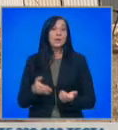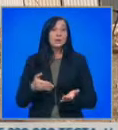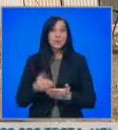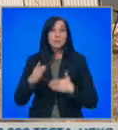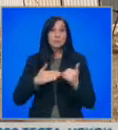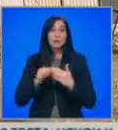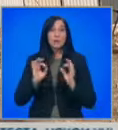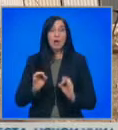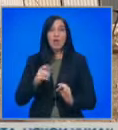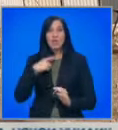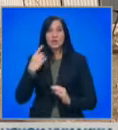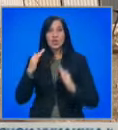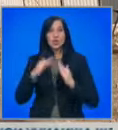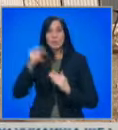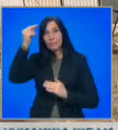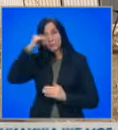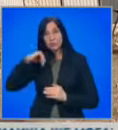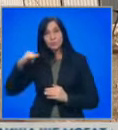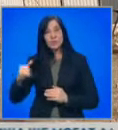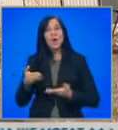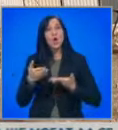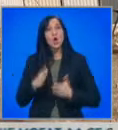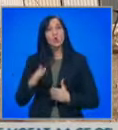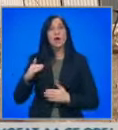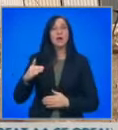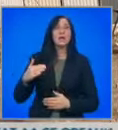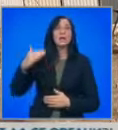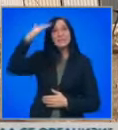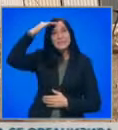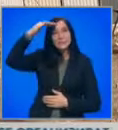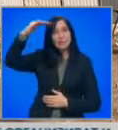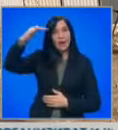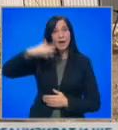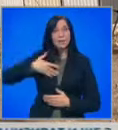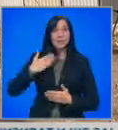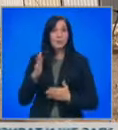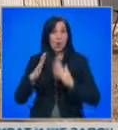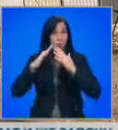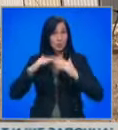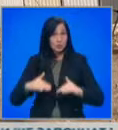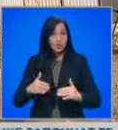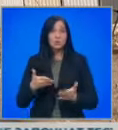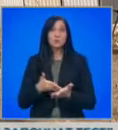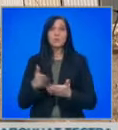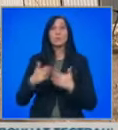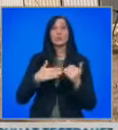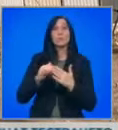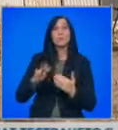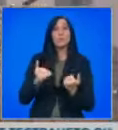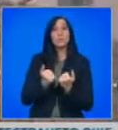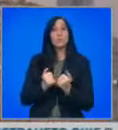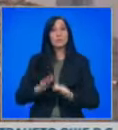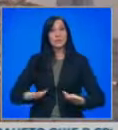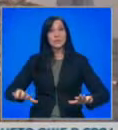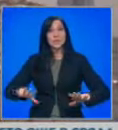така наречения дом на българите в чужбина, родна стряха. Сега аз искам да го разруша, за да построим на негово място детска градина и